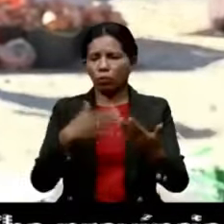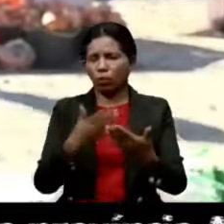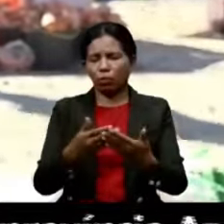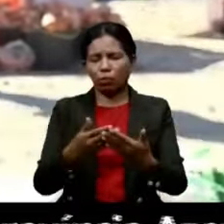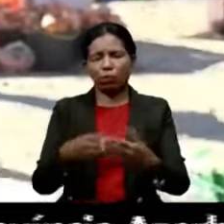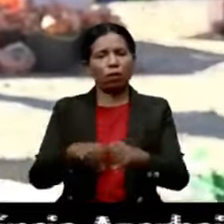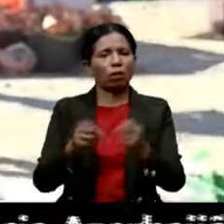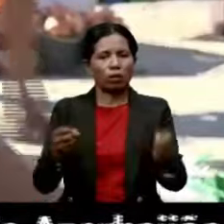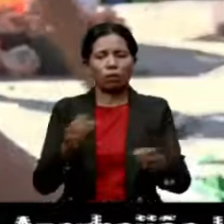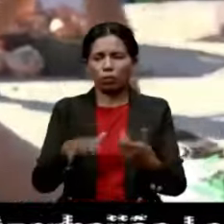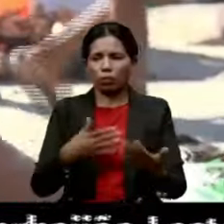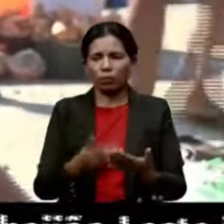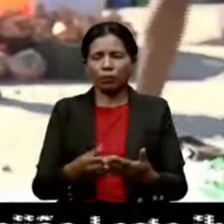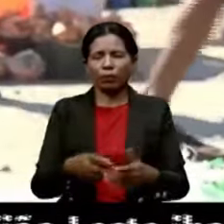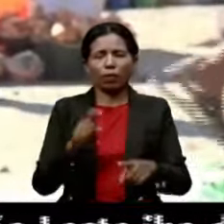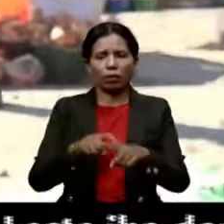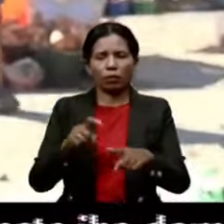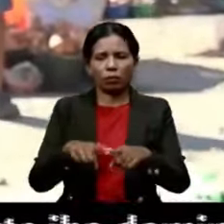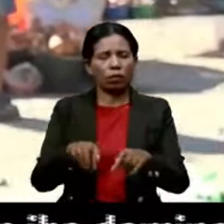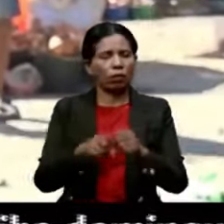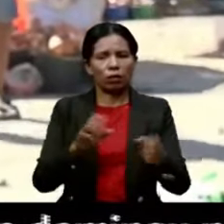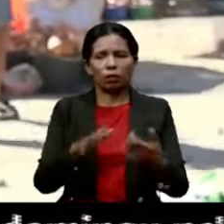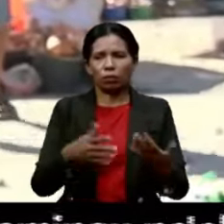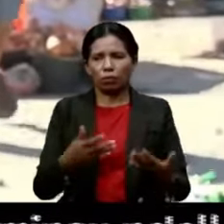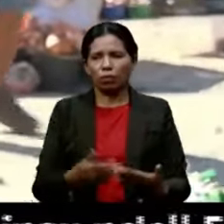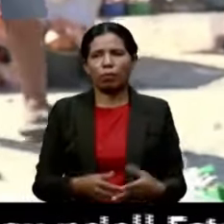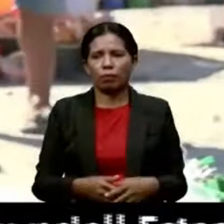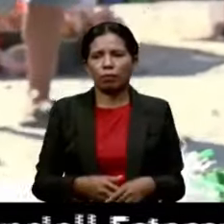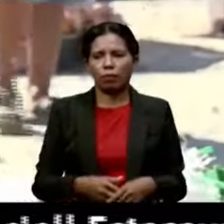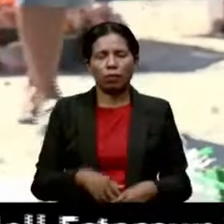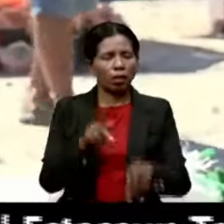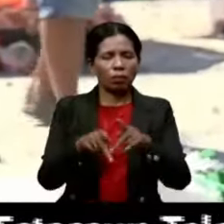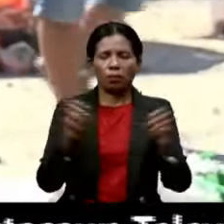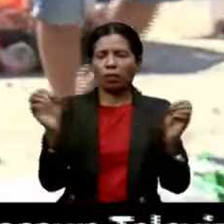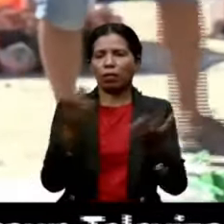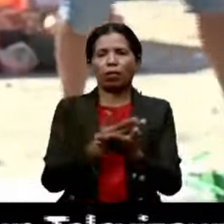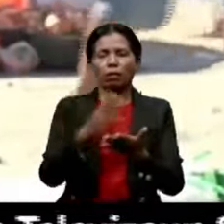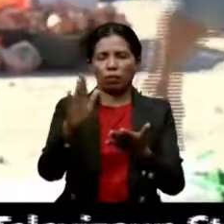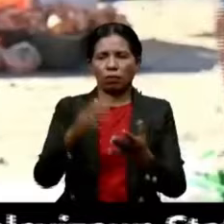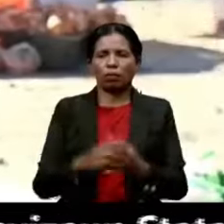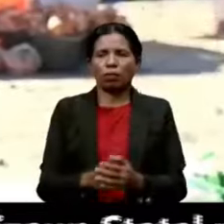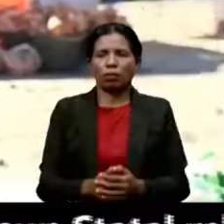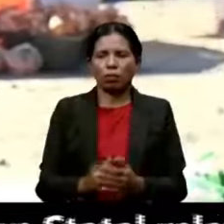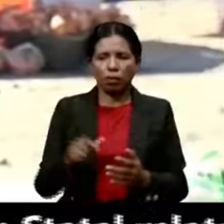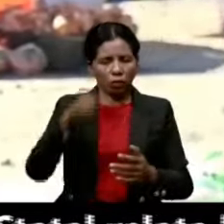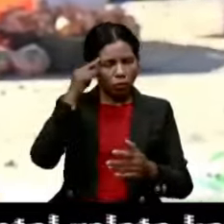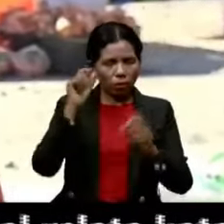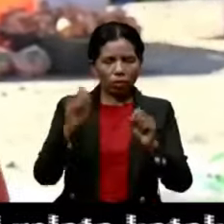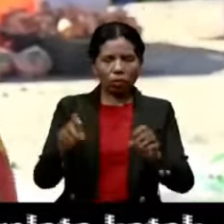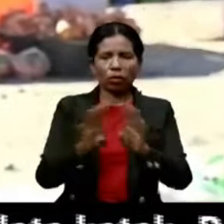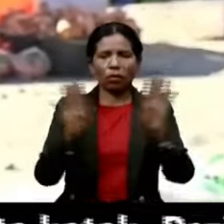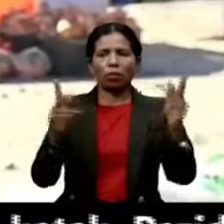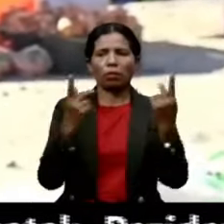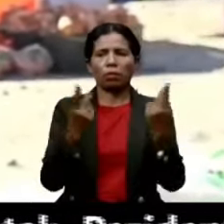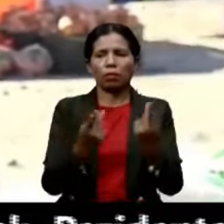todo. Koto formo ku sai fuhu. Emala hola. Ne kubir tingi loke kumpaini aruma belan